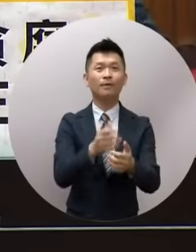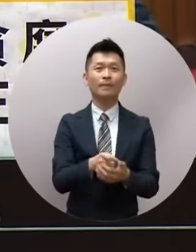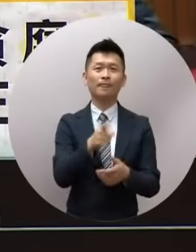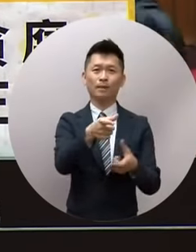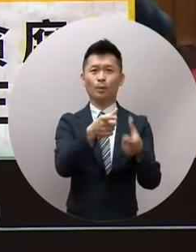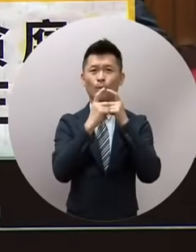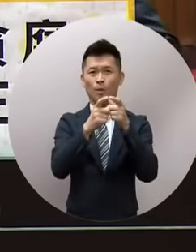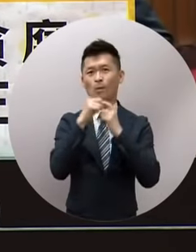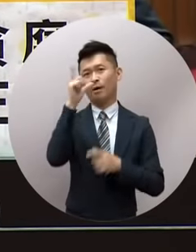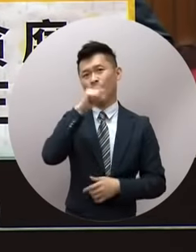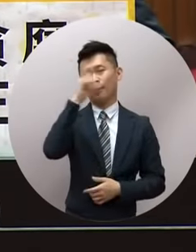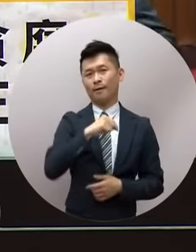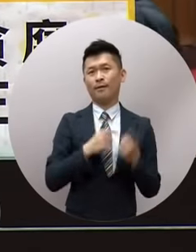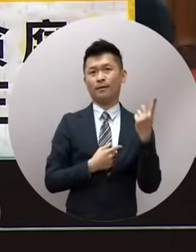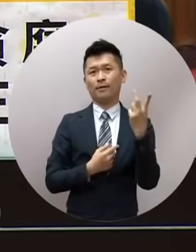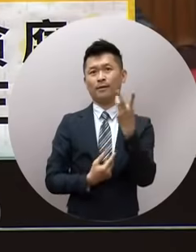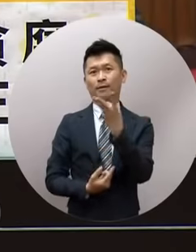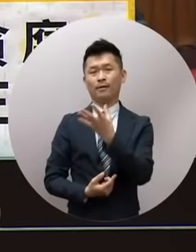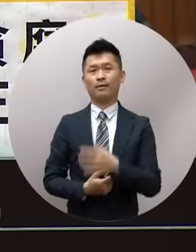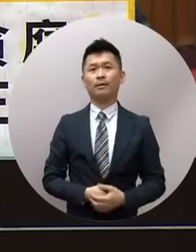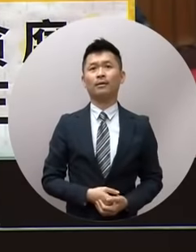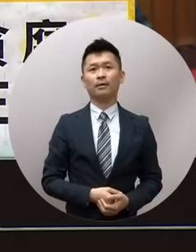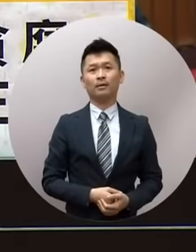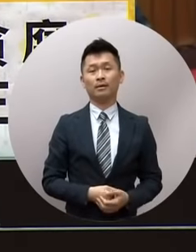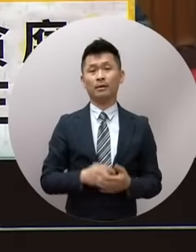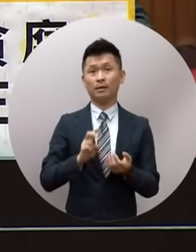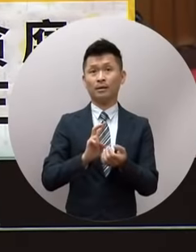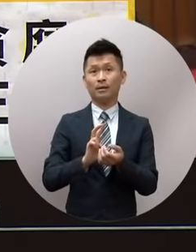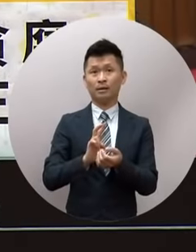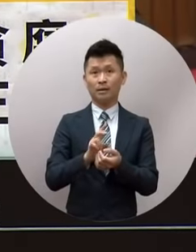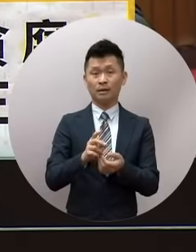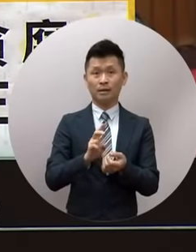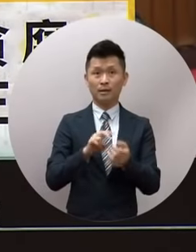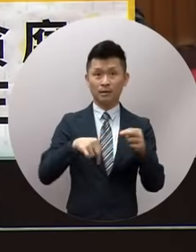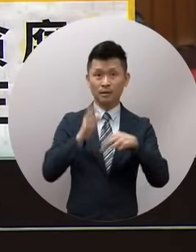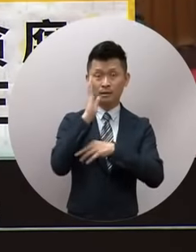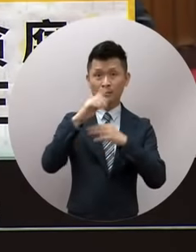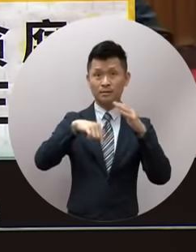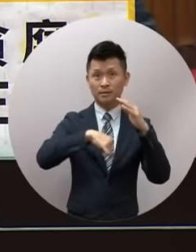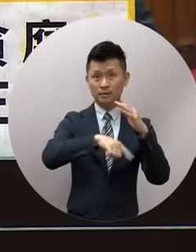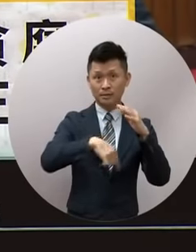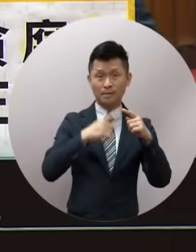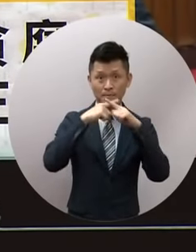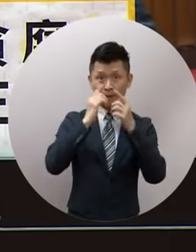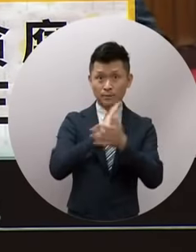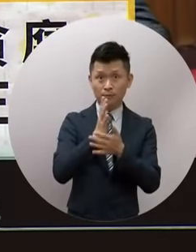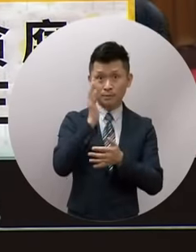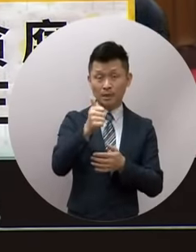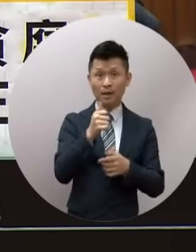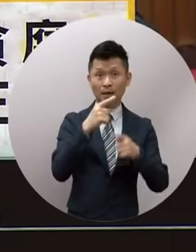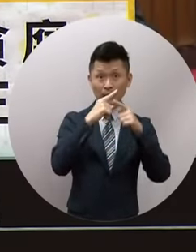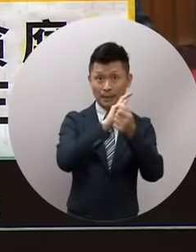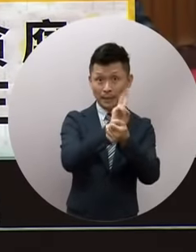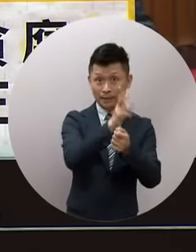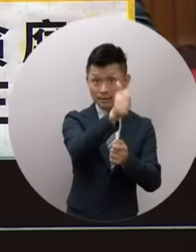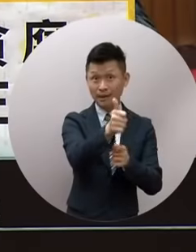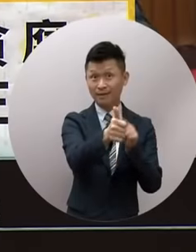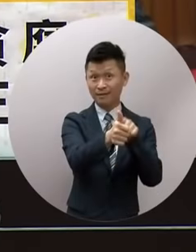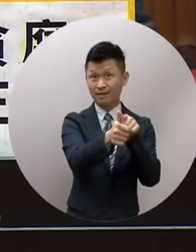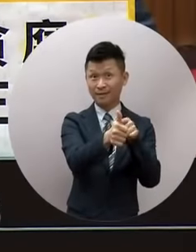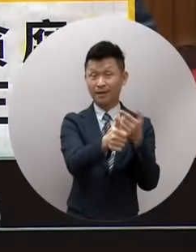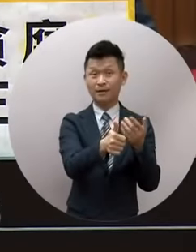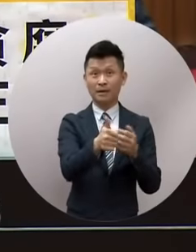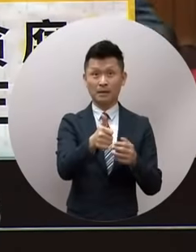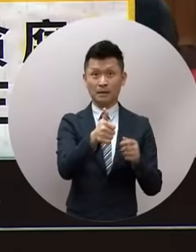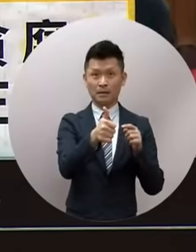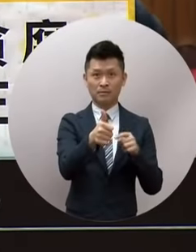你大家拢安尼甲讲，我该问做这个林义士对吧？哈，行政院前的秘书长。结果好不容易这个